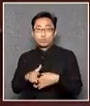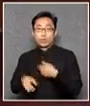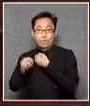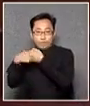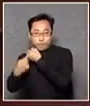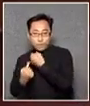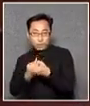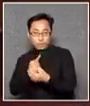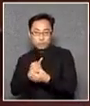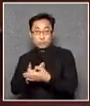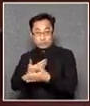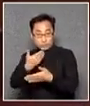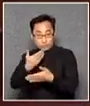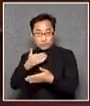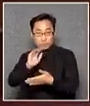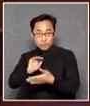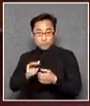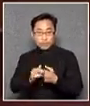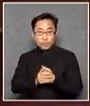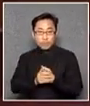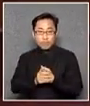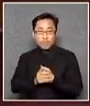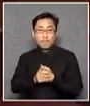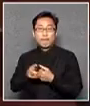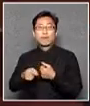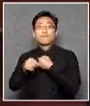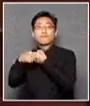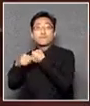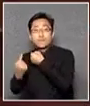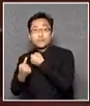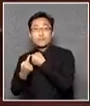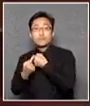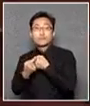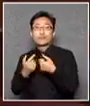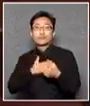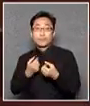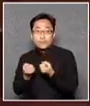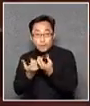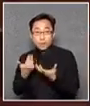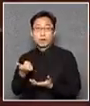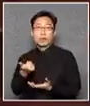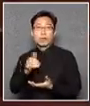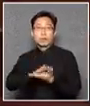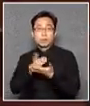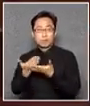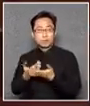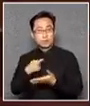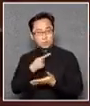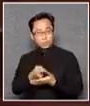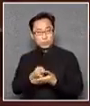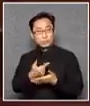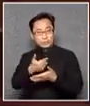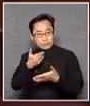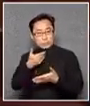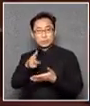即使你事前喂你，即使你事前有防範，防患於未然都好啦，你都一定要有一個前提，